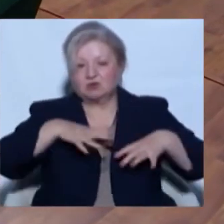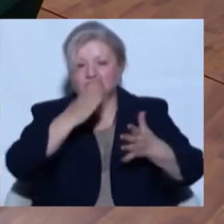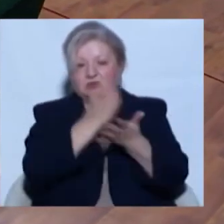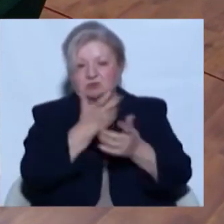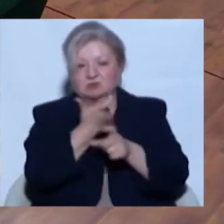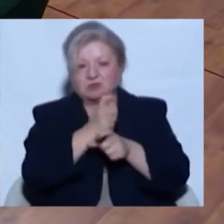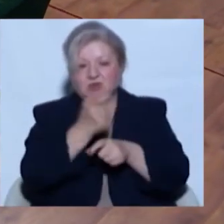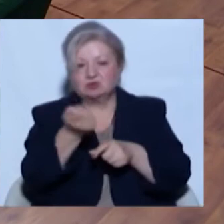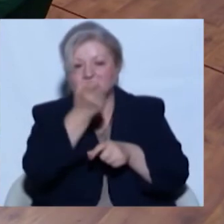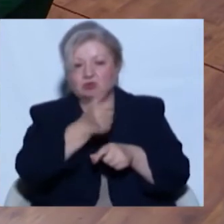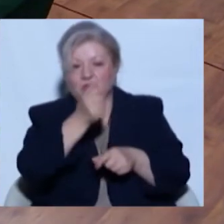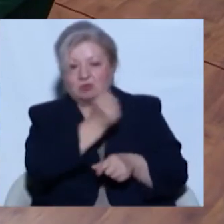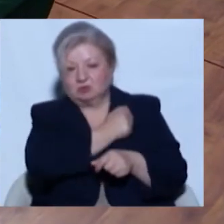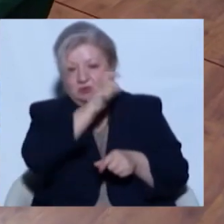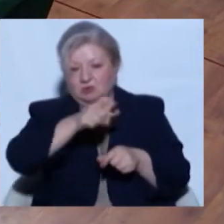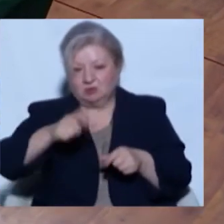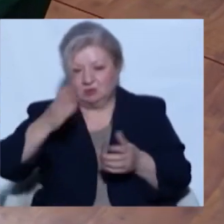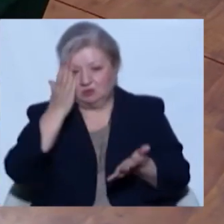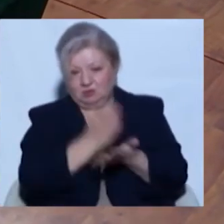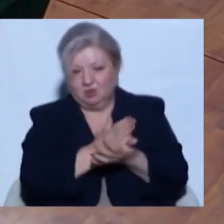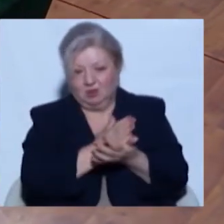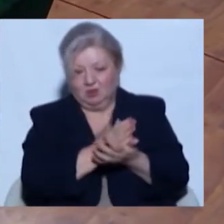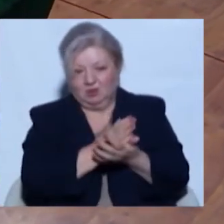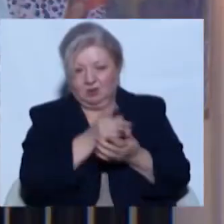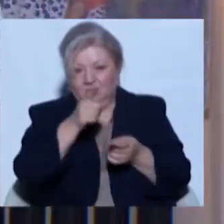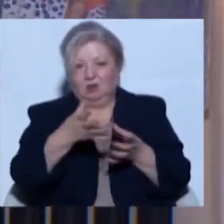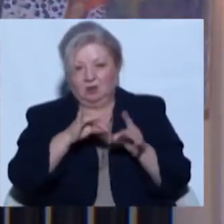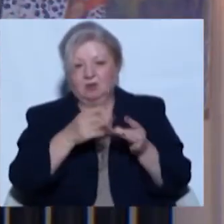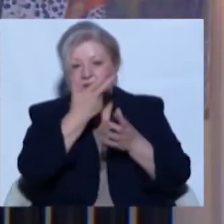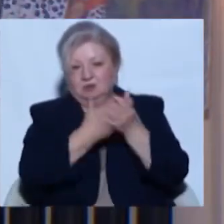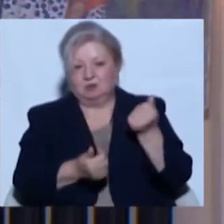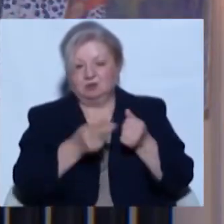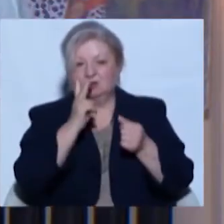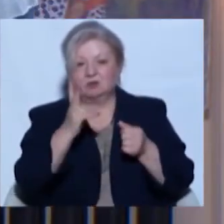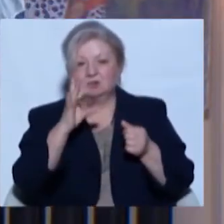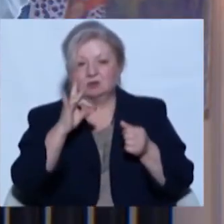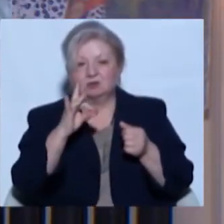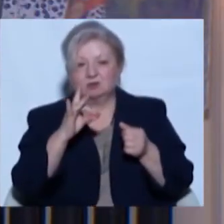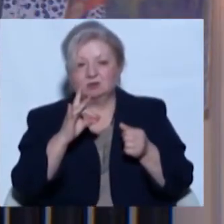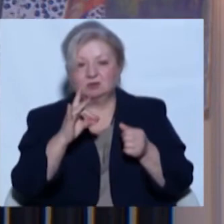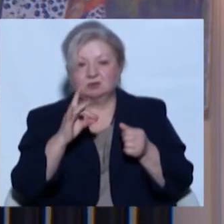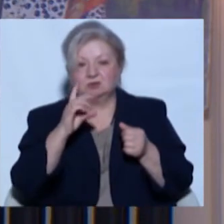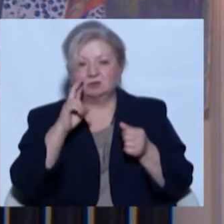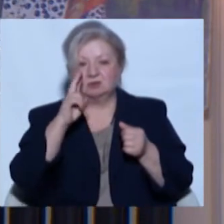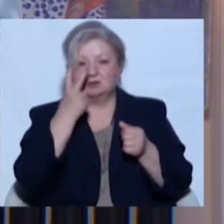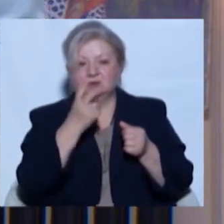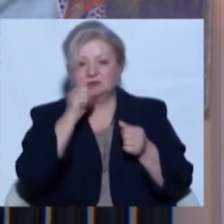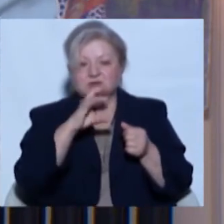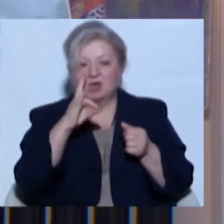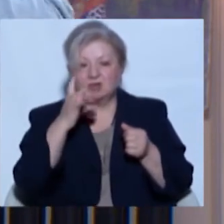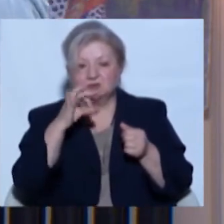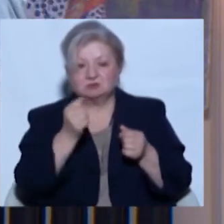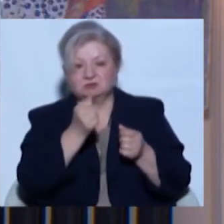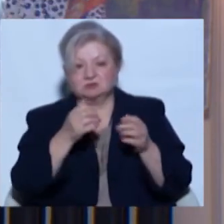მეორე შეტევას ერეკლემ ვეღარ გაუძლო, პრაქტიკულად ვიცით წანისის ომი როგორც დამთავრდა და რაოდენ ტრაგიკული შედეგები მოუტანა საქართველოს.